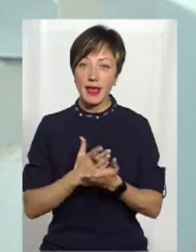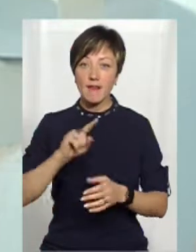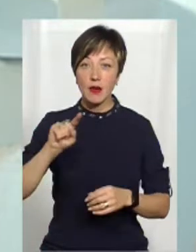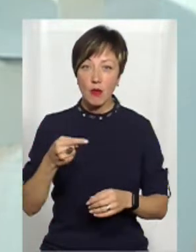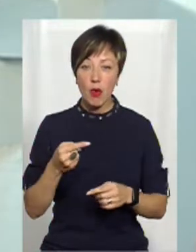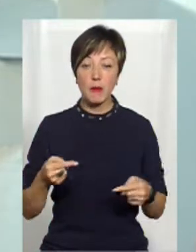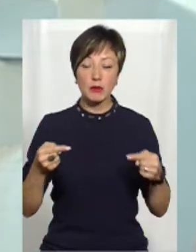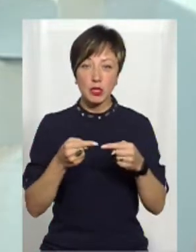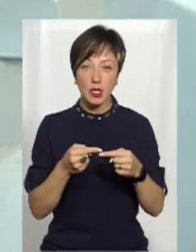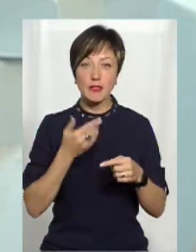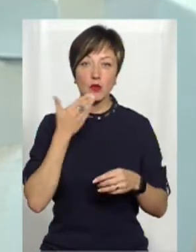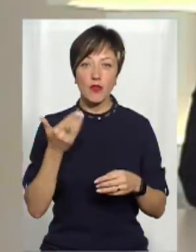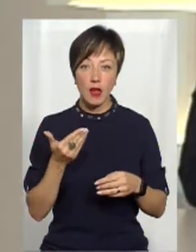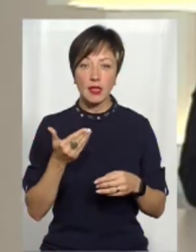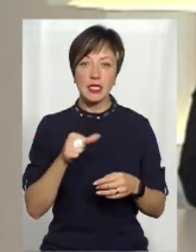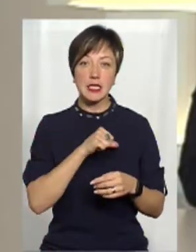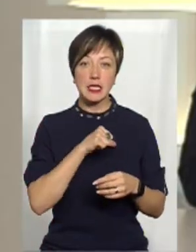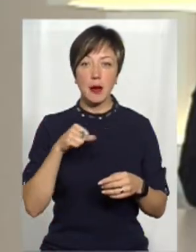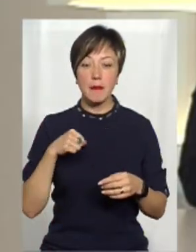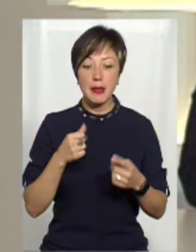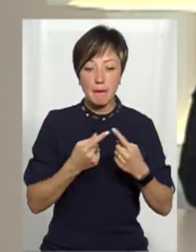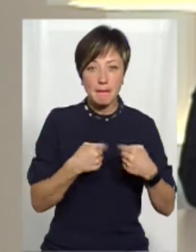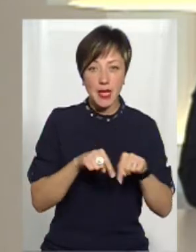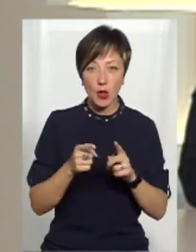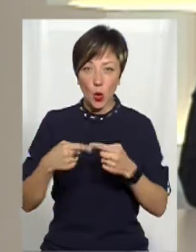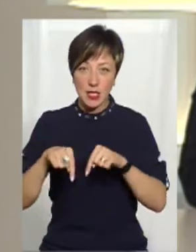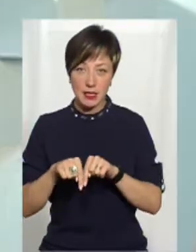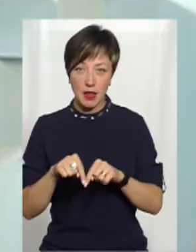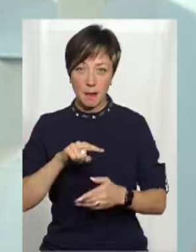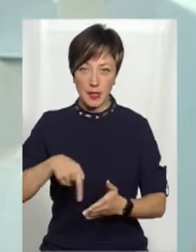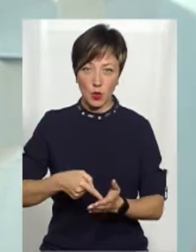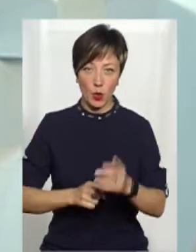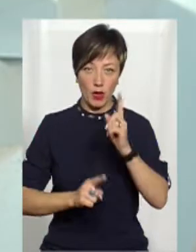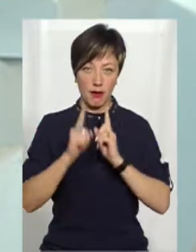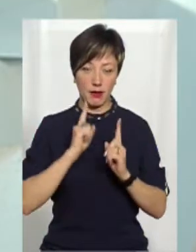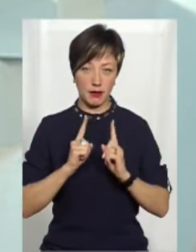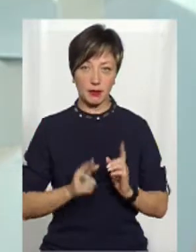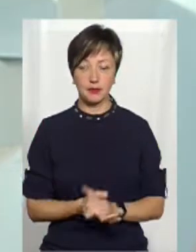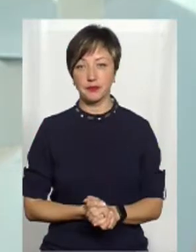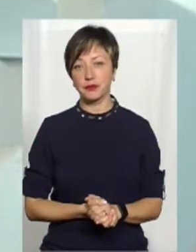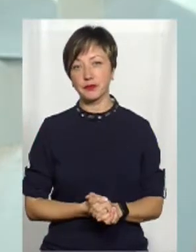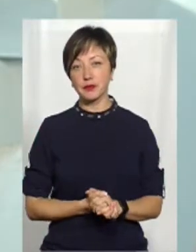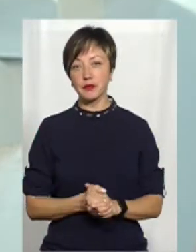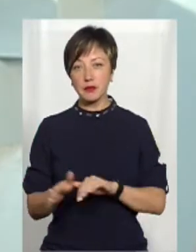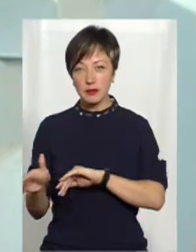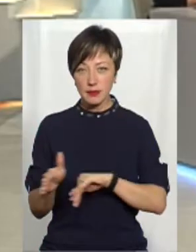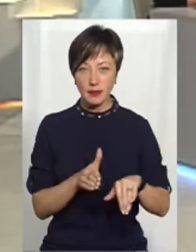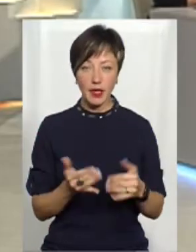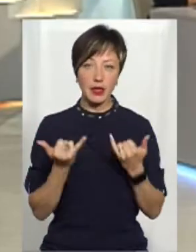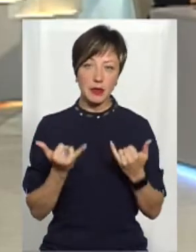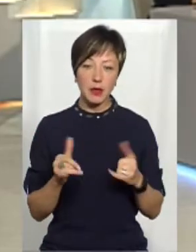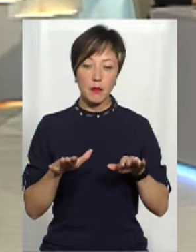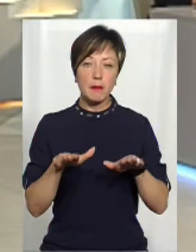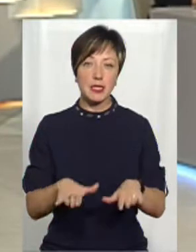вимога безпосередньо про те, щоб звітували так само і структурні підрозділи міської ради. А тепер про